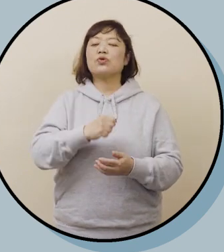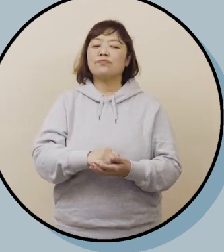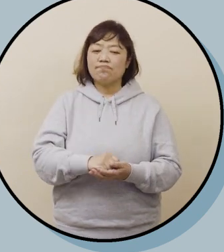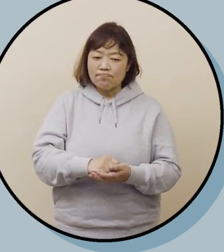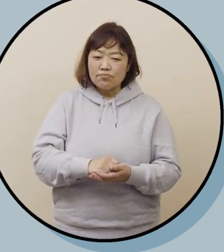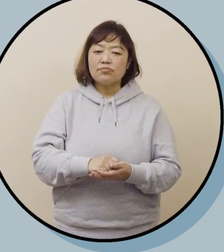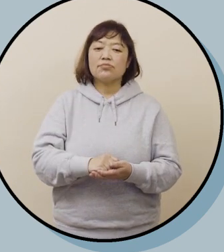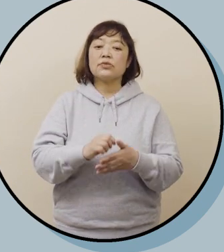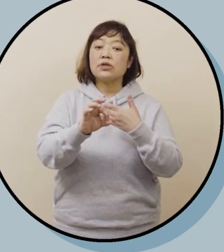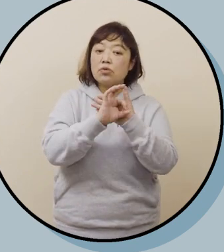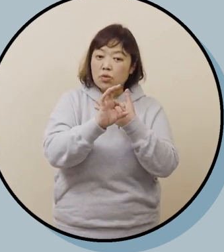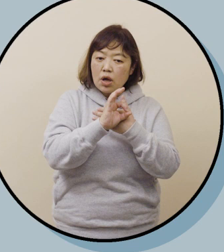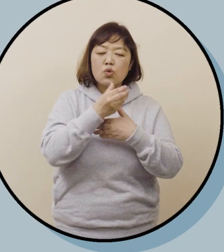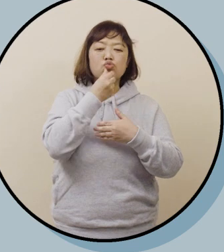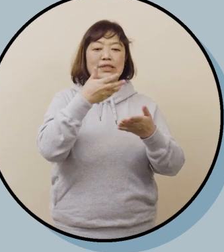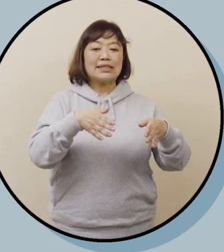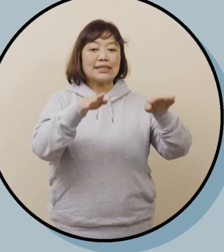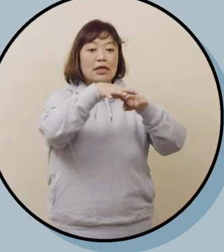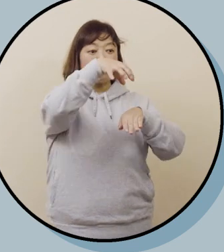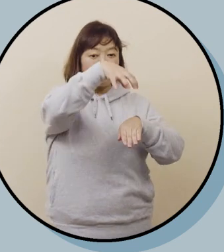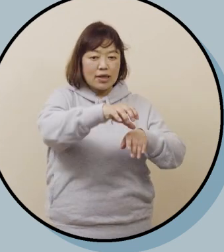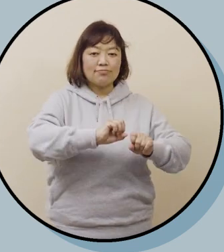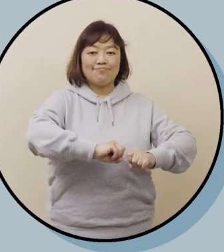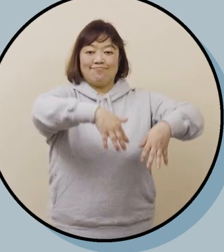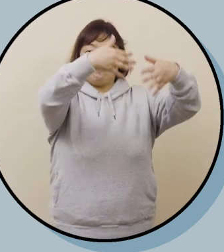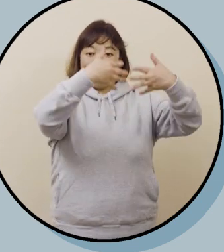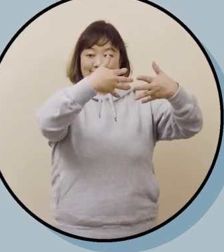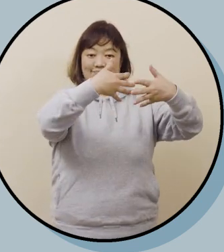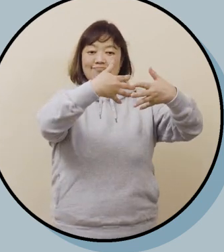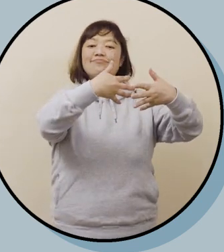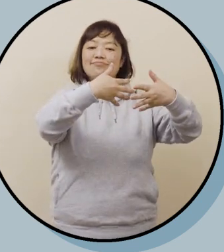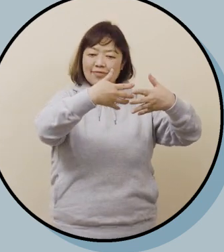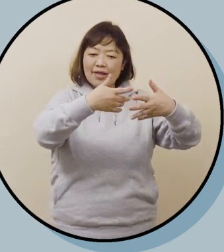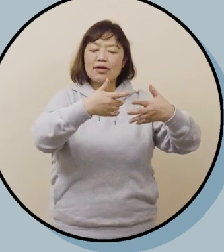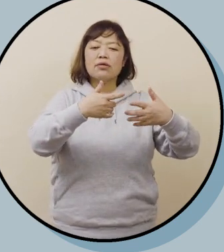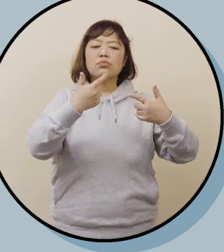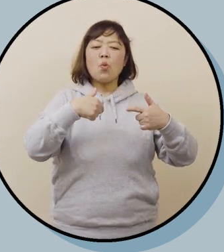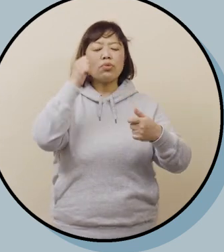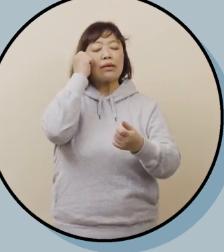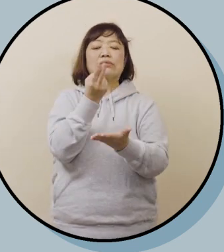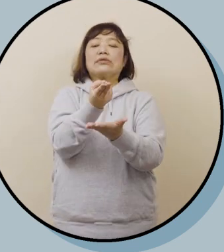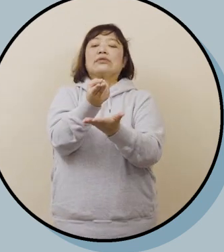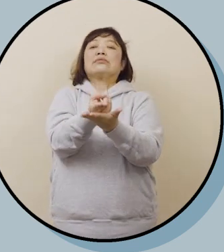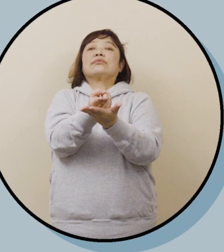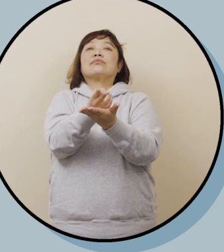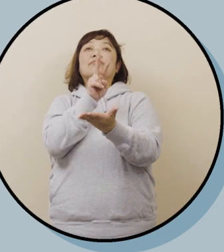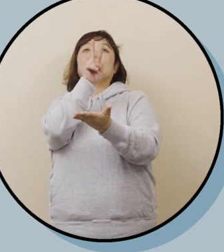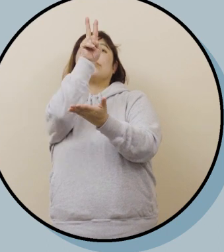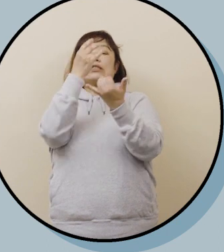よ例えば福祉施設で上演するで